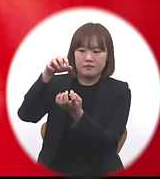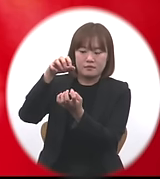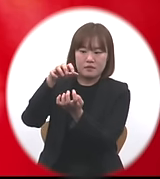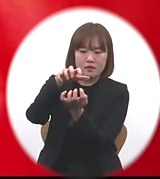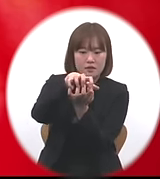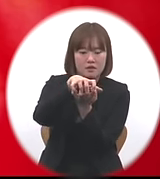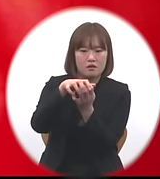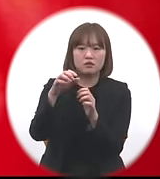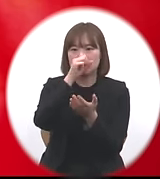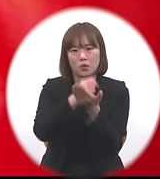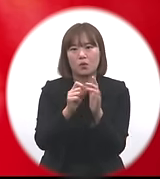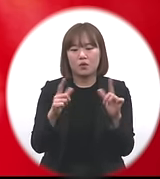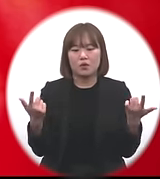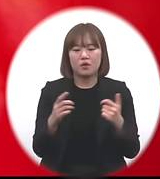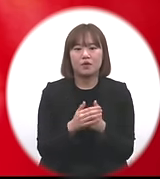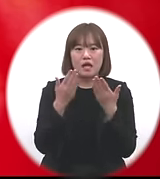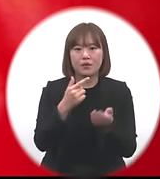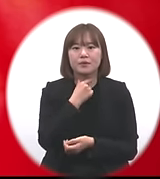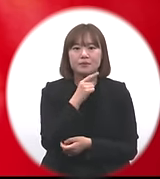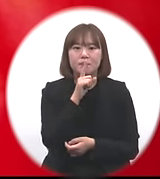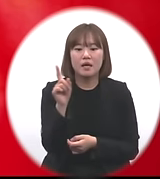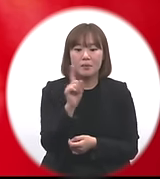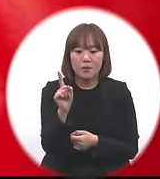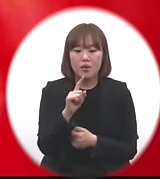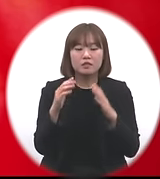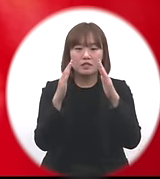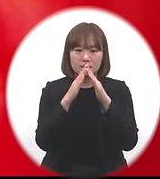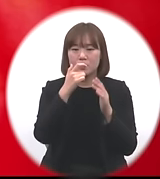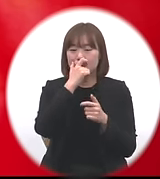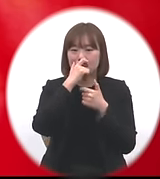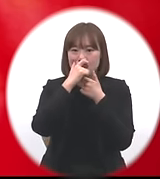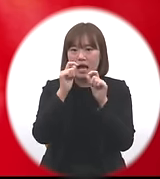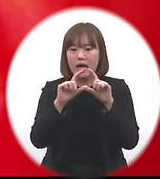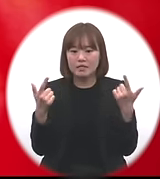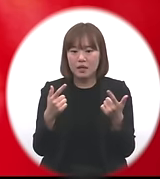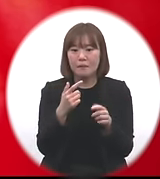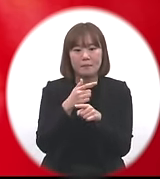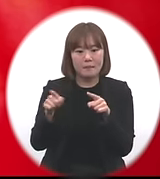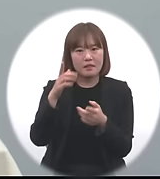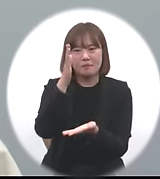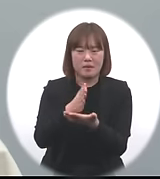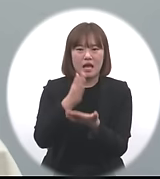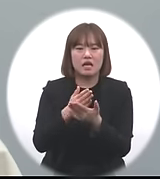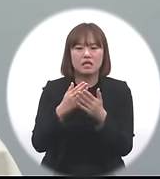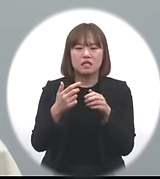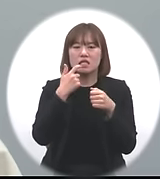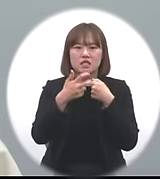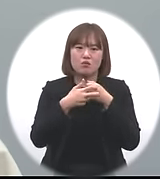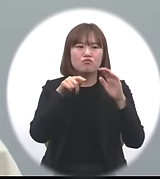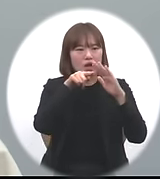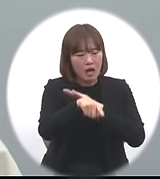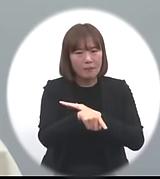살은 여기까지 내려와 있는 게 정상이 아닙니다. 드리고 싶은 말씀은 집에서 우리 아이가 부정교합인지 아닌지 판단하시면 안 된다는